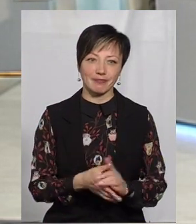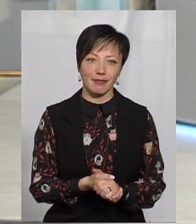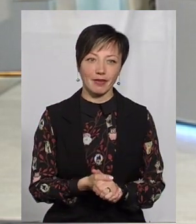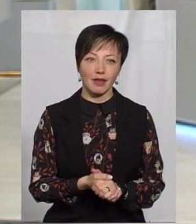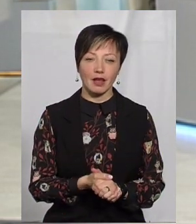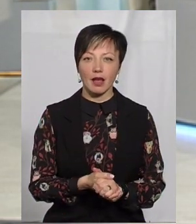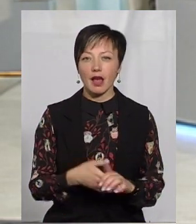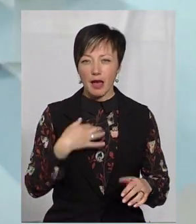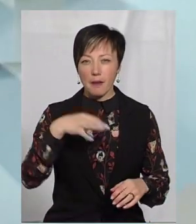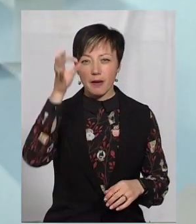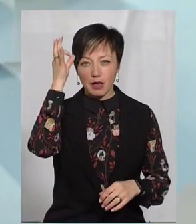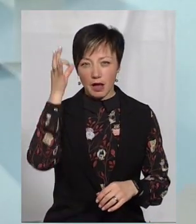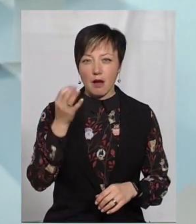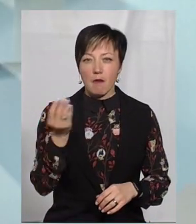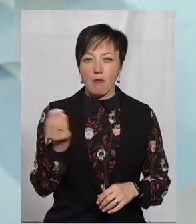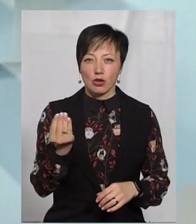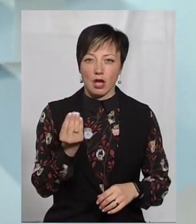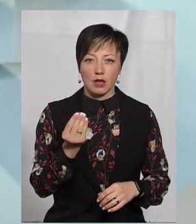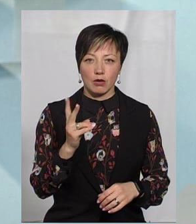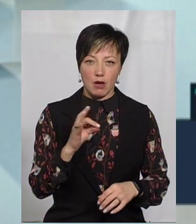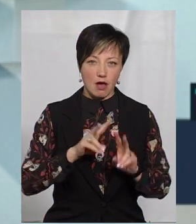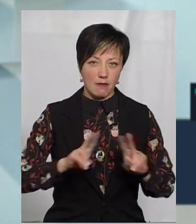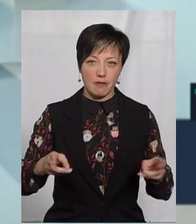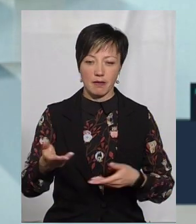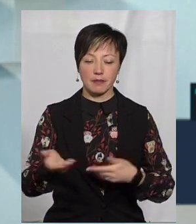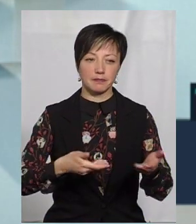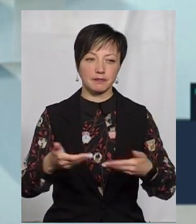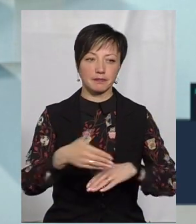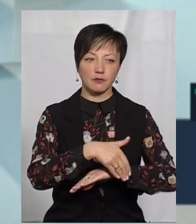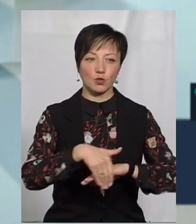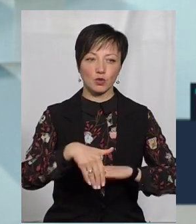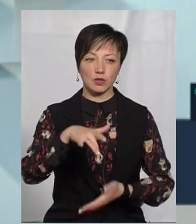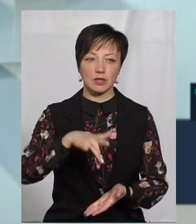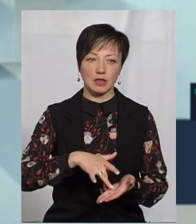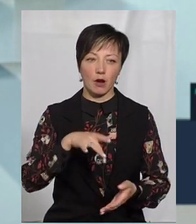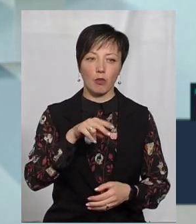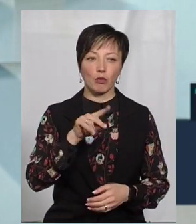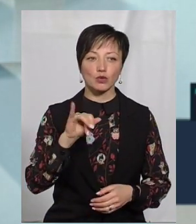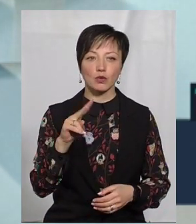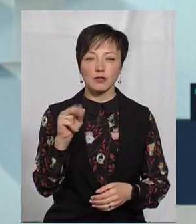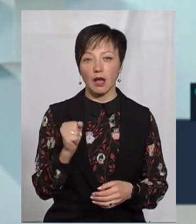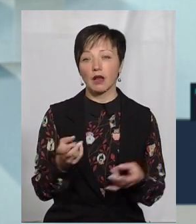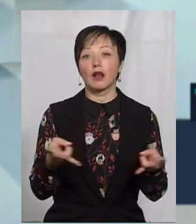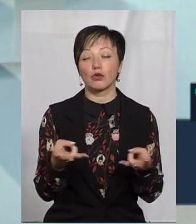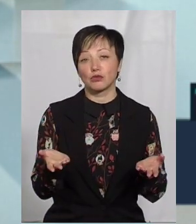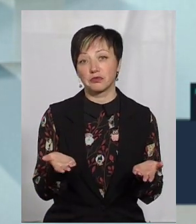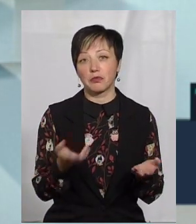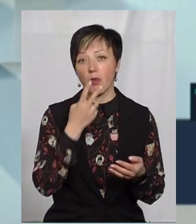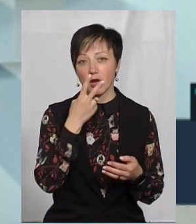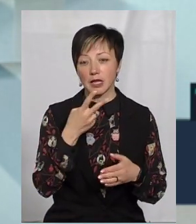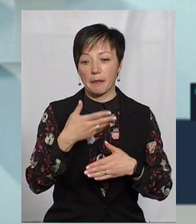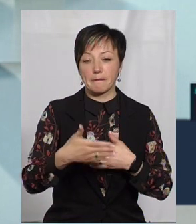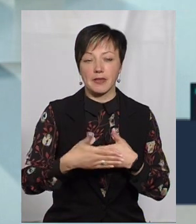помиляюсь, Петро Олексійович теж робив такі променади, саме Проскурівською. Для чого це? Ну, напевно, щоб